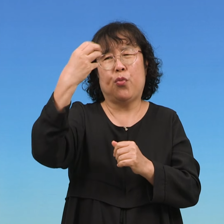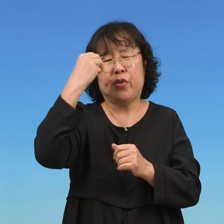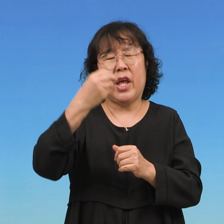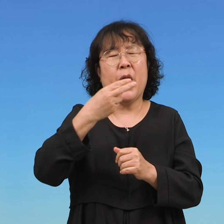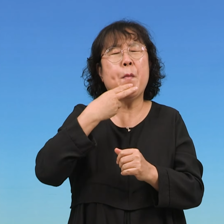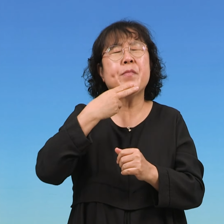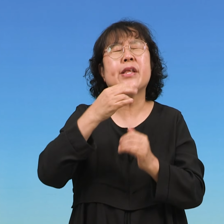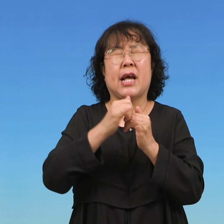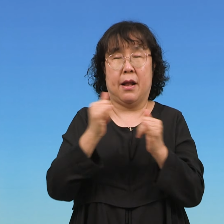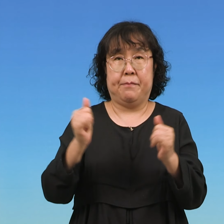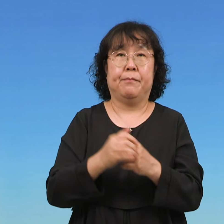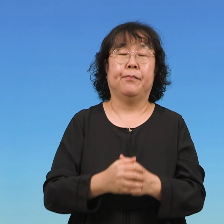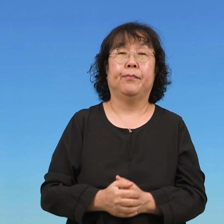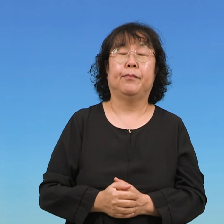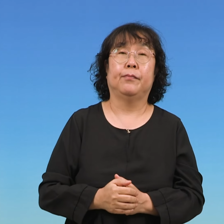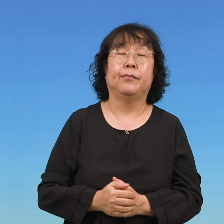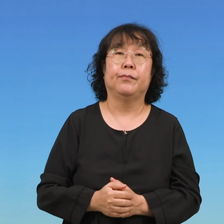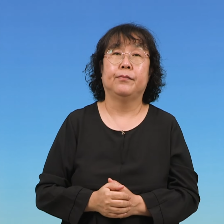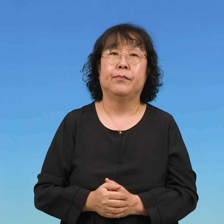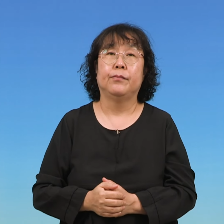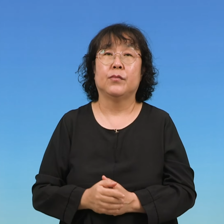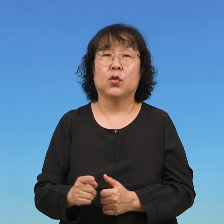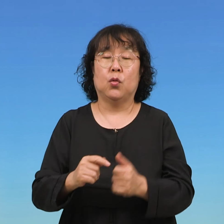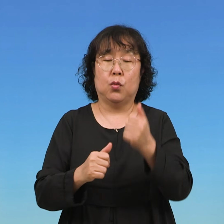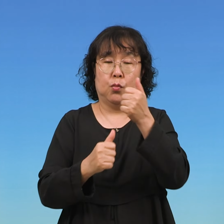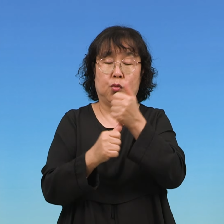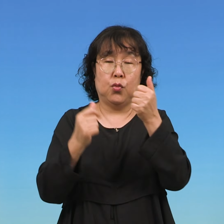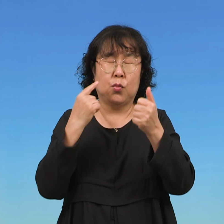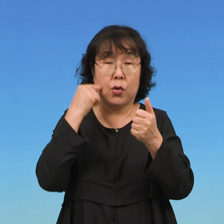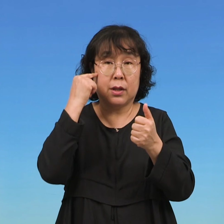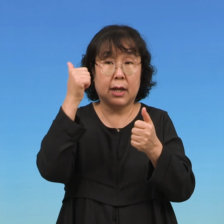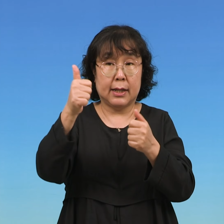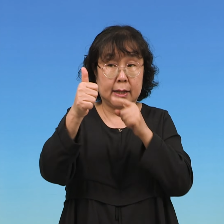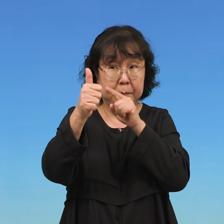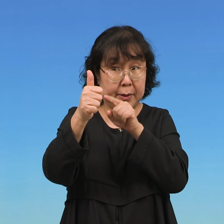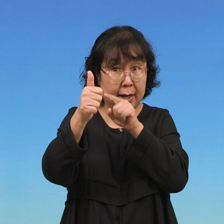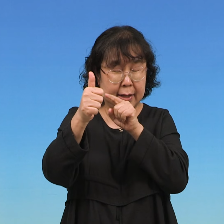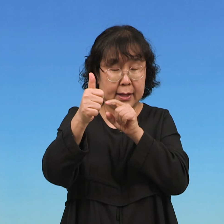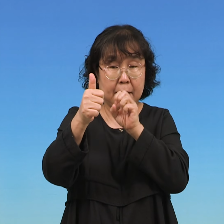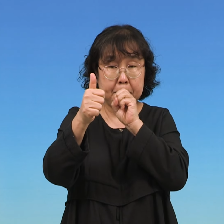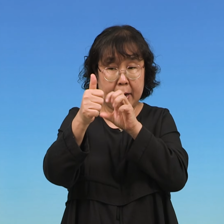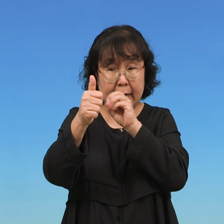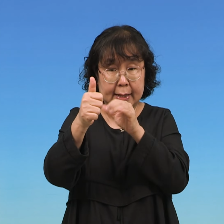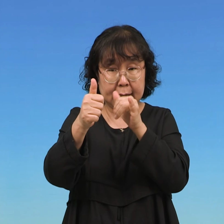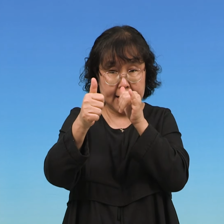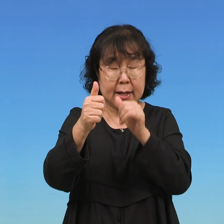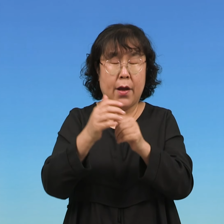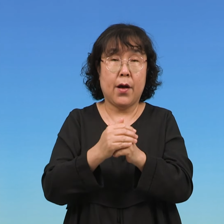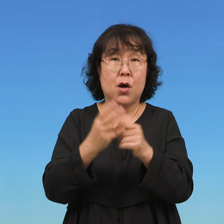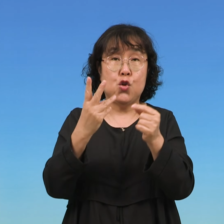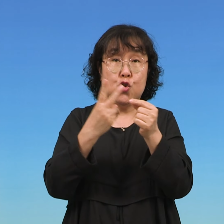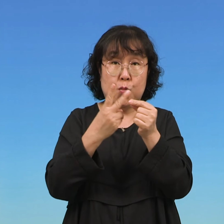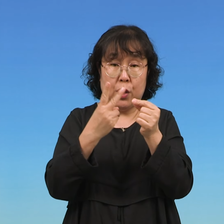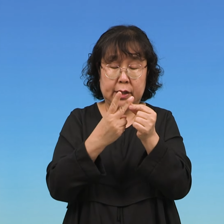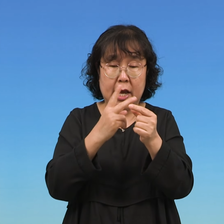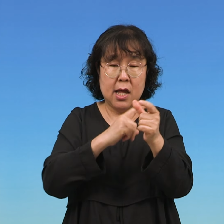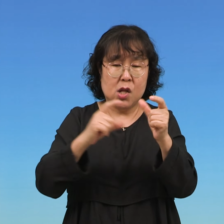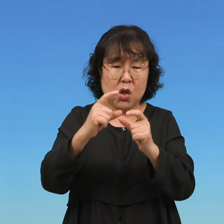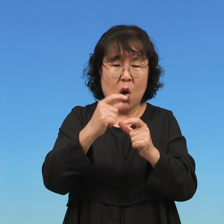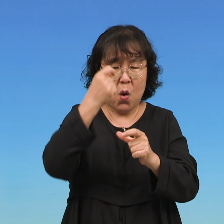근데 제가 그 교육자들한테 덧붙이는 이야기가요 이렇게 번개 없는 사람도 불쌍하지만